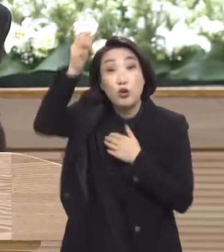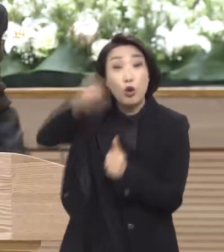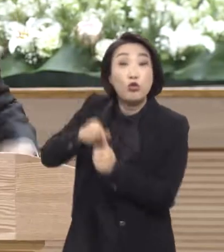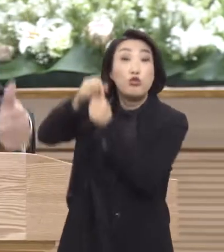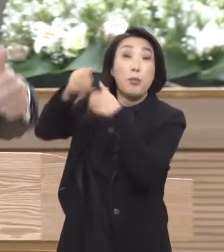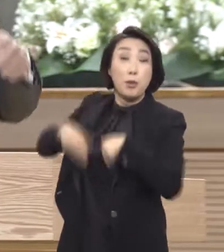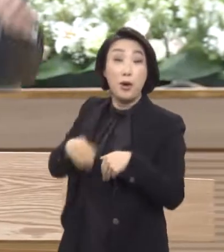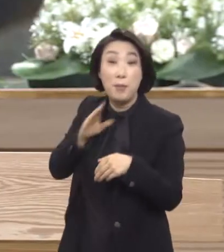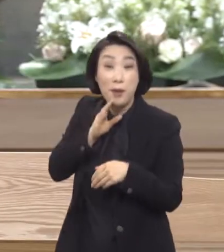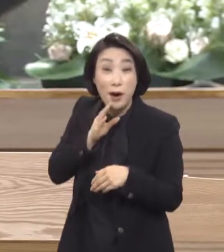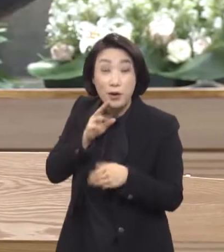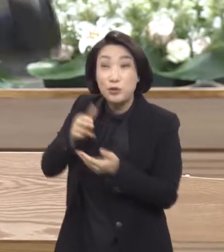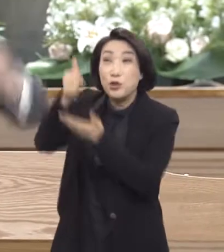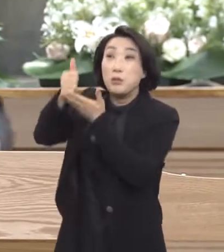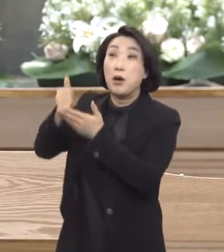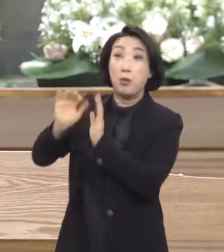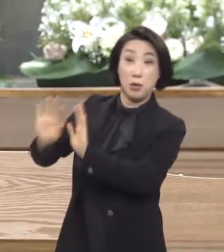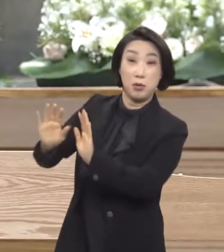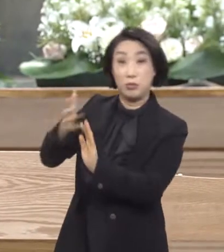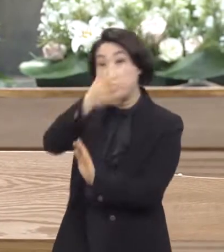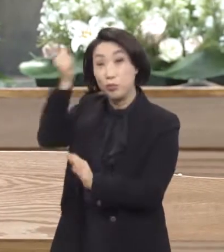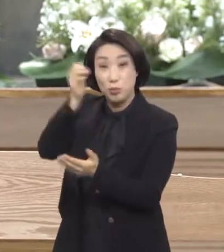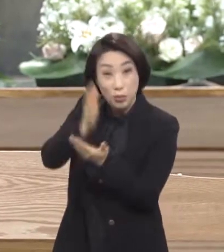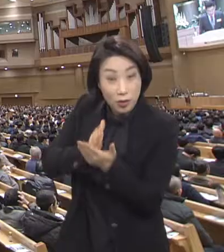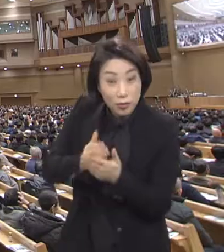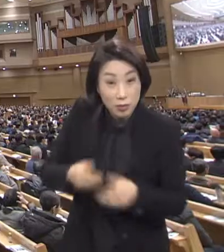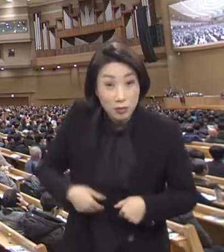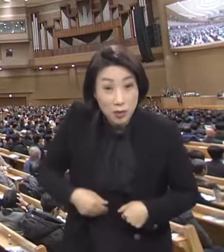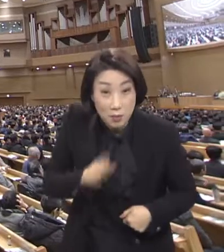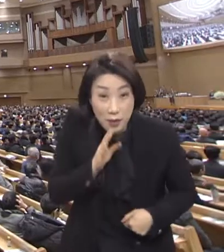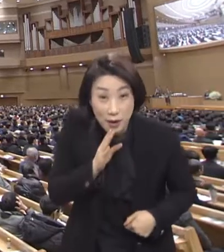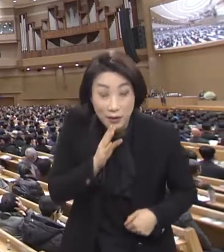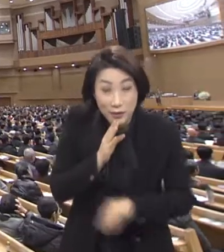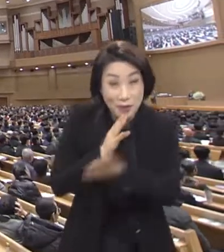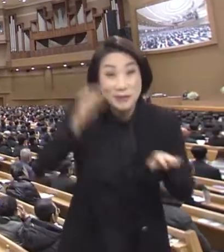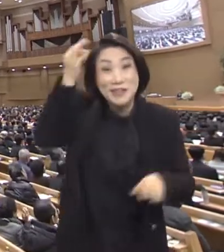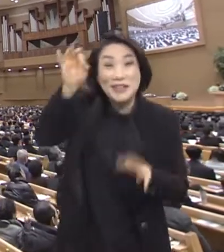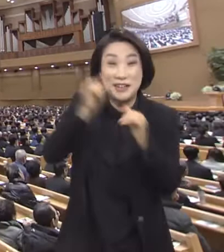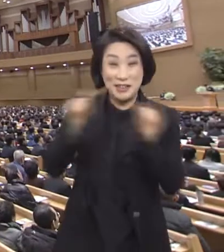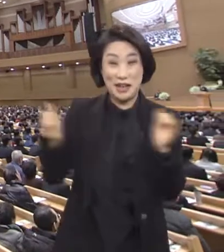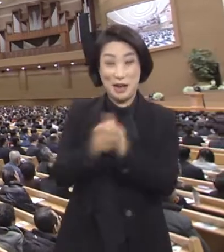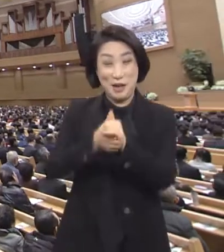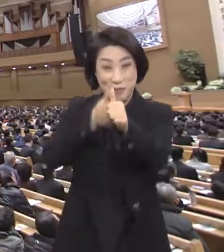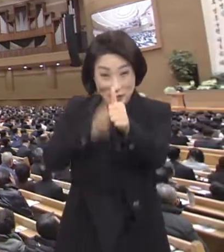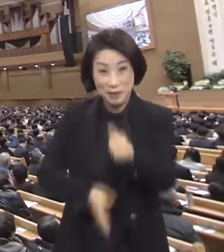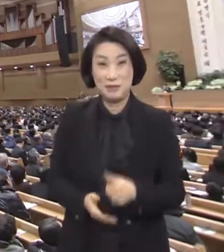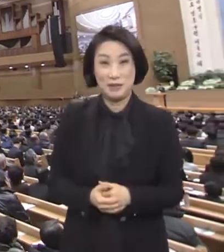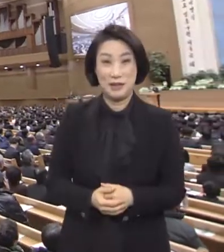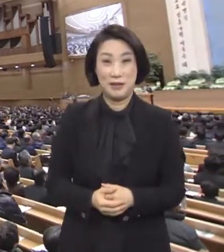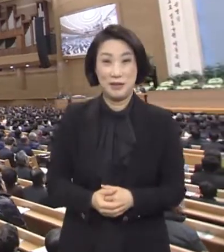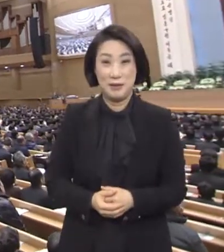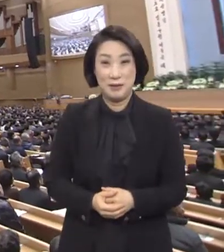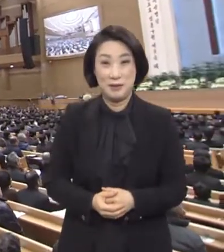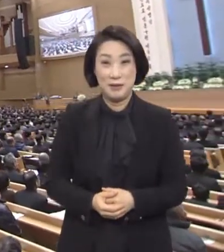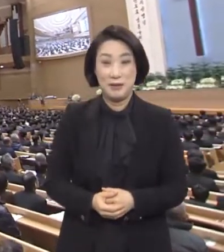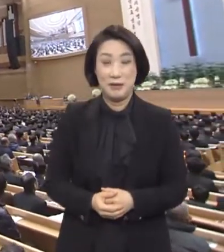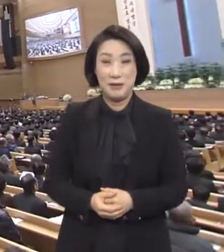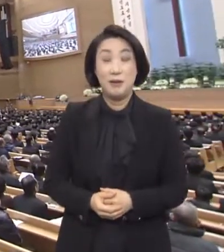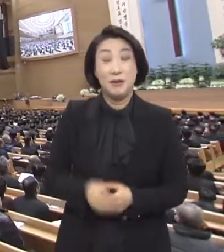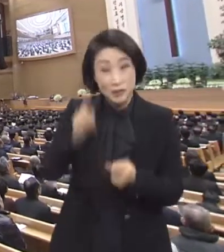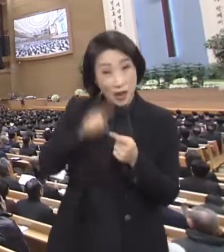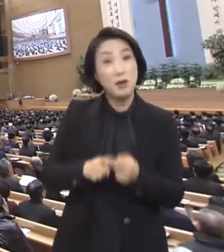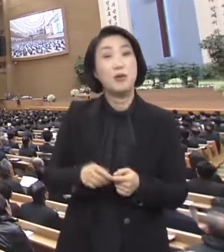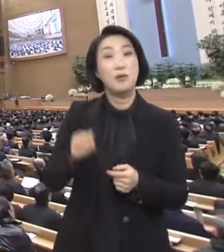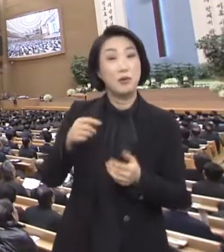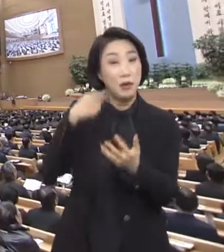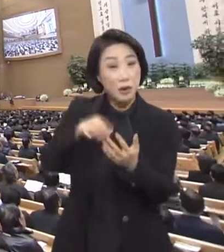되고 주님을 부인하지 말아야 되기 때문에 인정하면 아멘 합시다. 그렇게